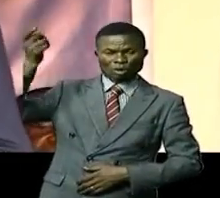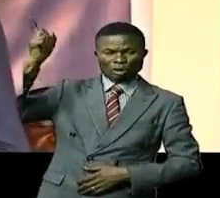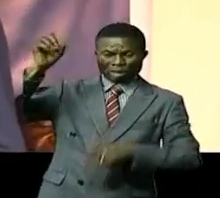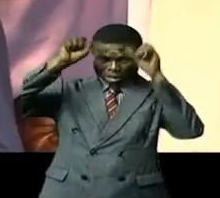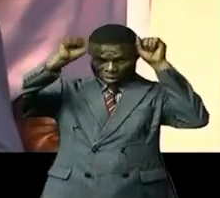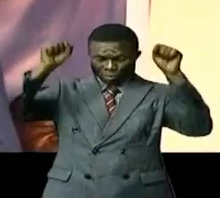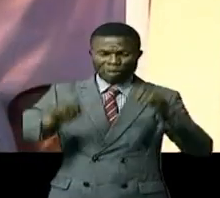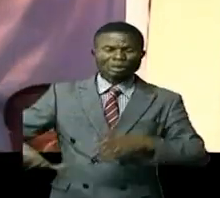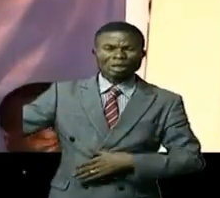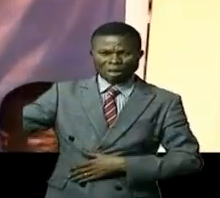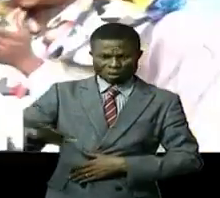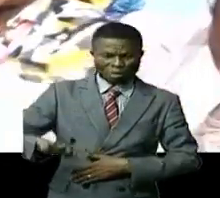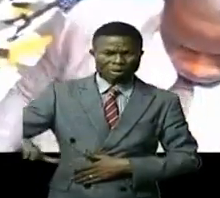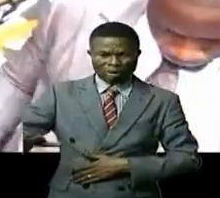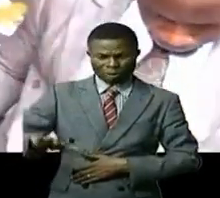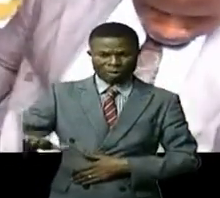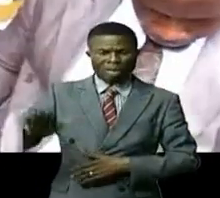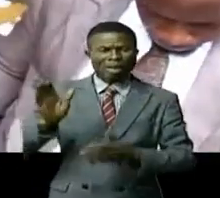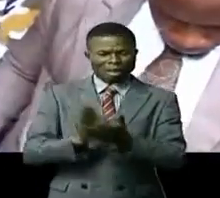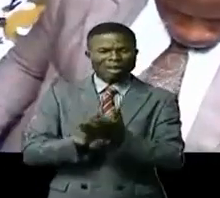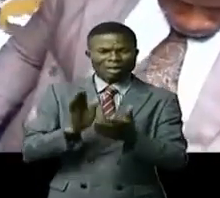de la République.